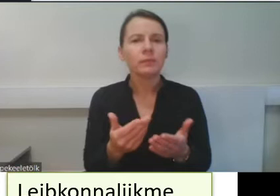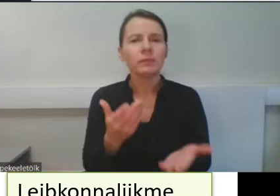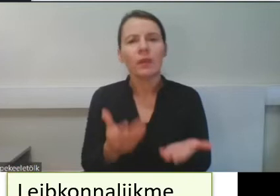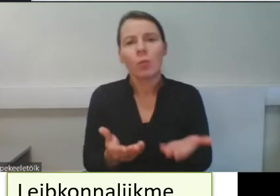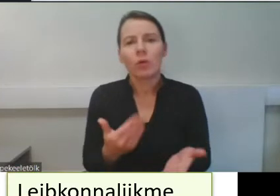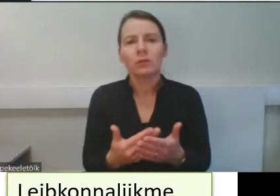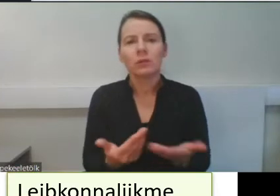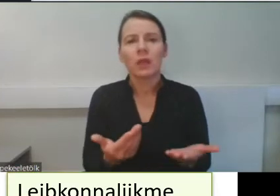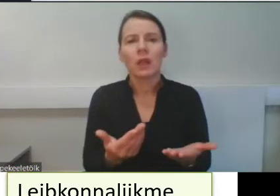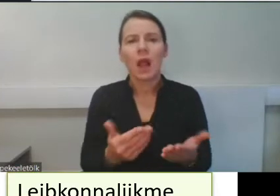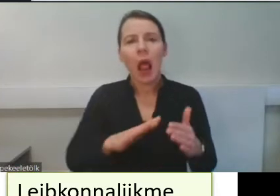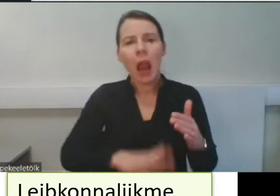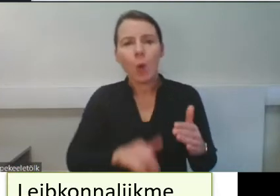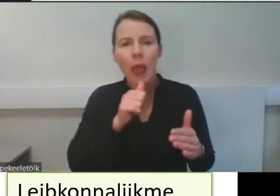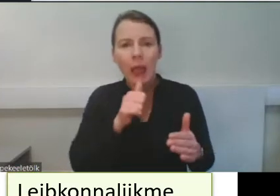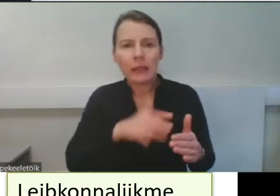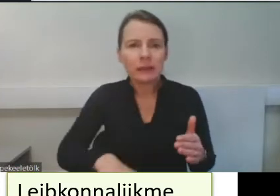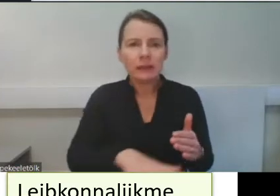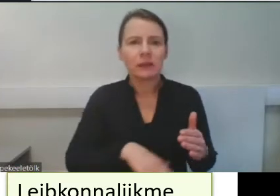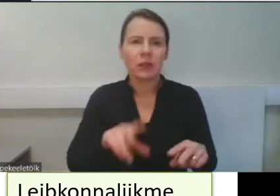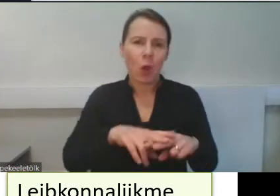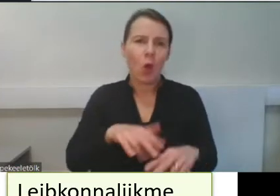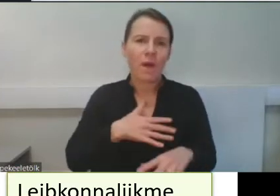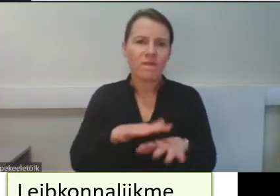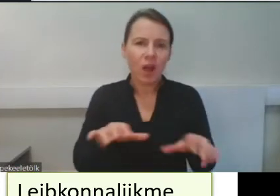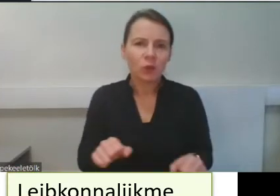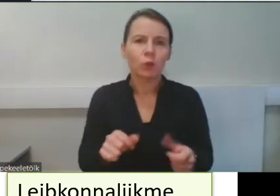aspekt on üks kõige keerulisem üldse.